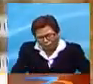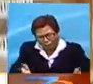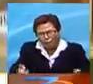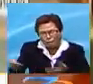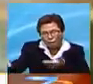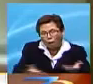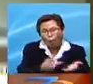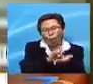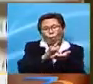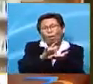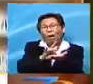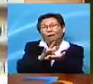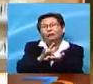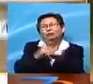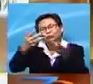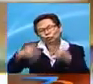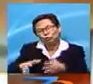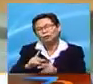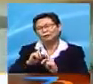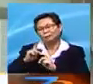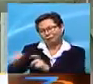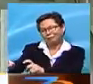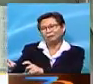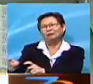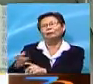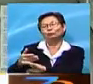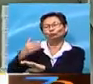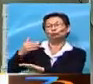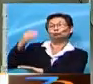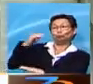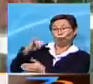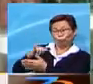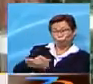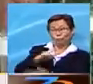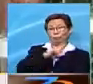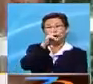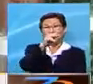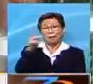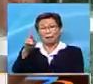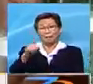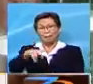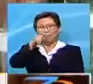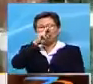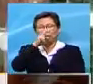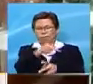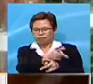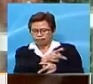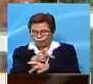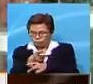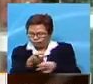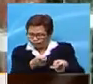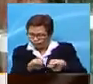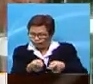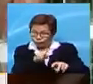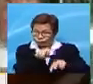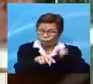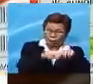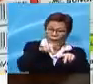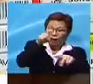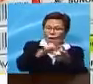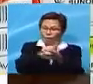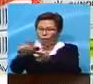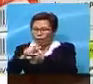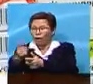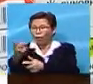membawa bersama ubat-ubatan yang sudah dibekalkan sebelumnya. Kementerian juga akan memperketat kawalan terhadap ubat yang memerlukan